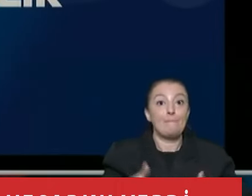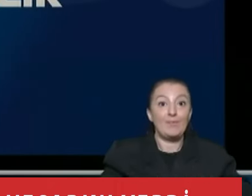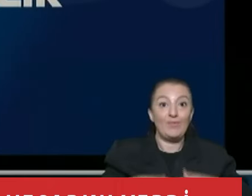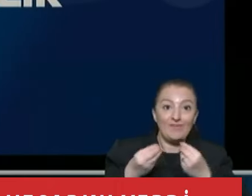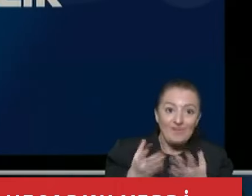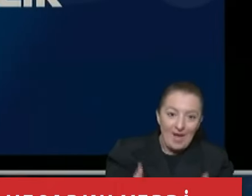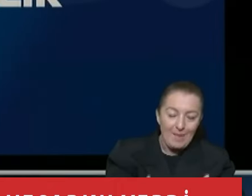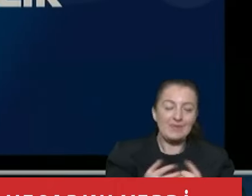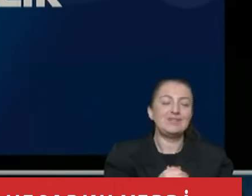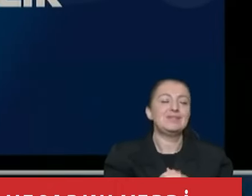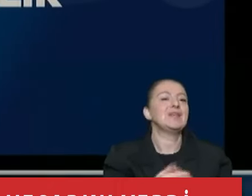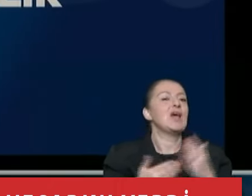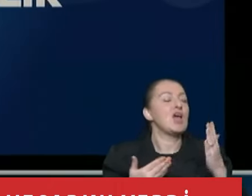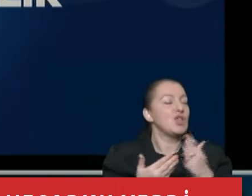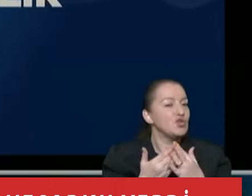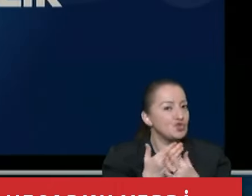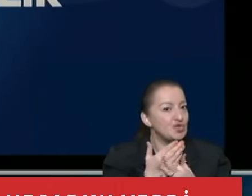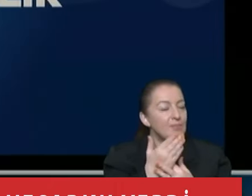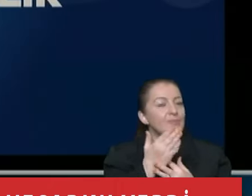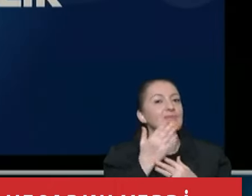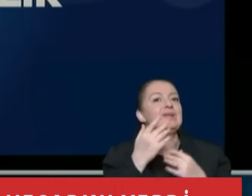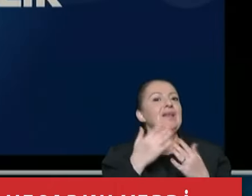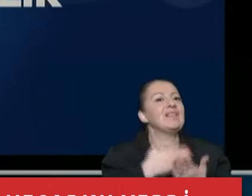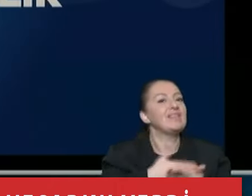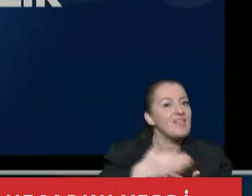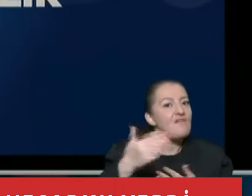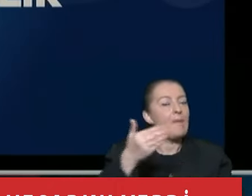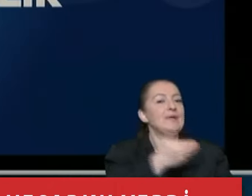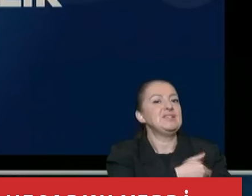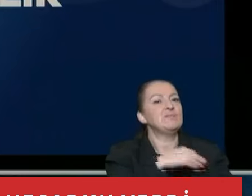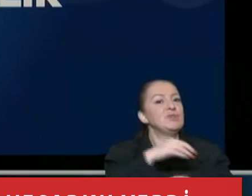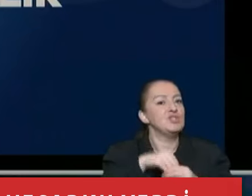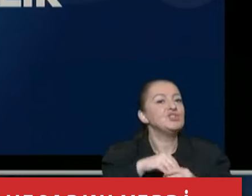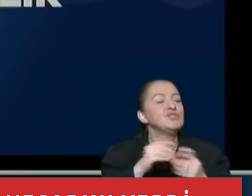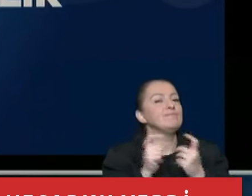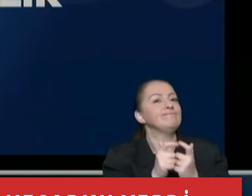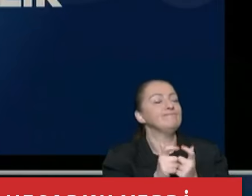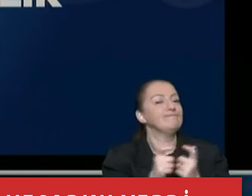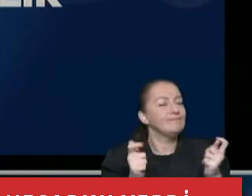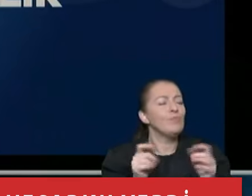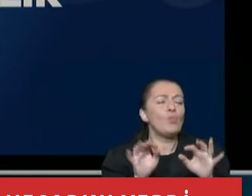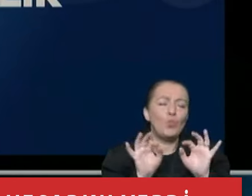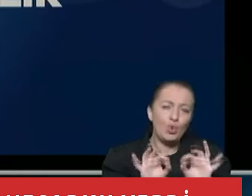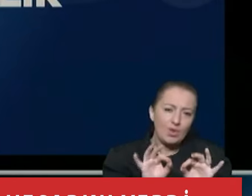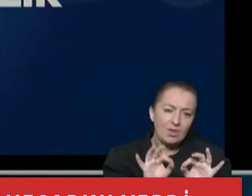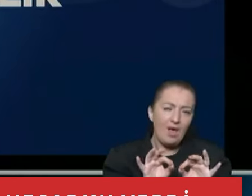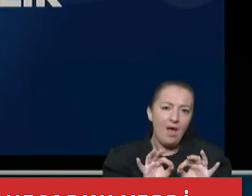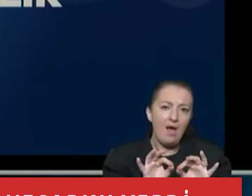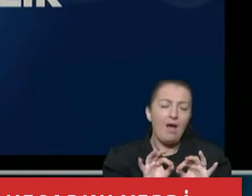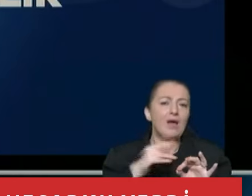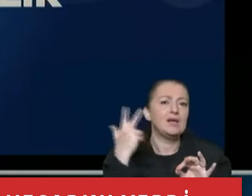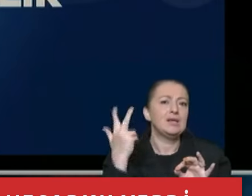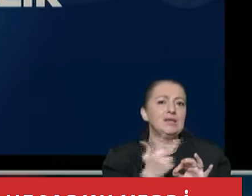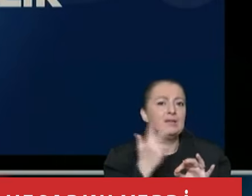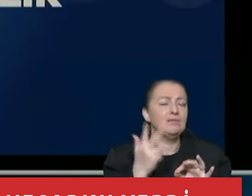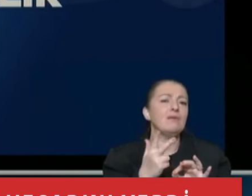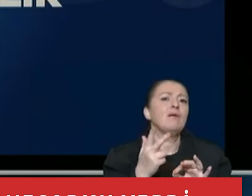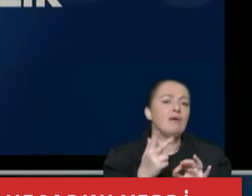sağlanması erişilebilir nitelikli Sürdürülebilir hizmet anlayışının geliştirilmesini Elbette yüksek seviyede